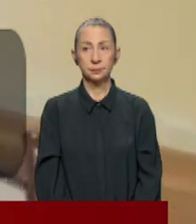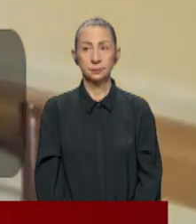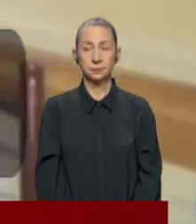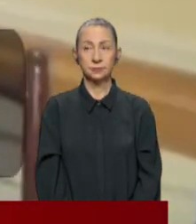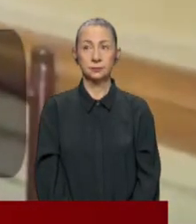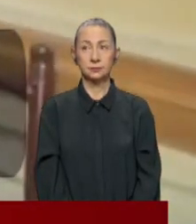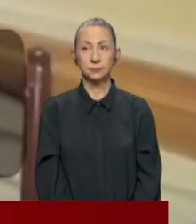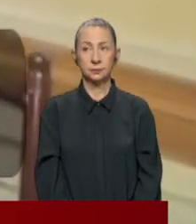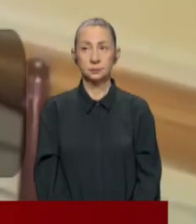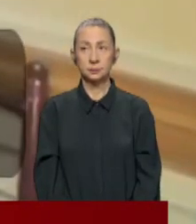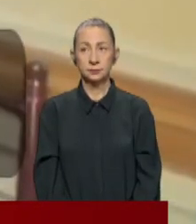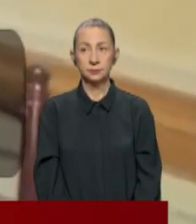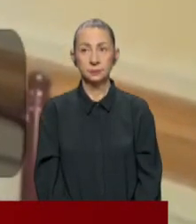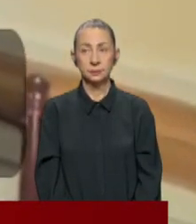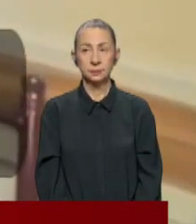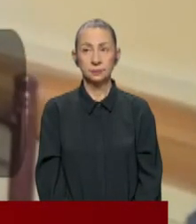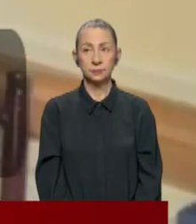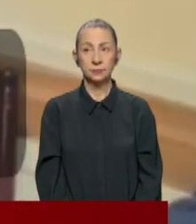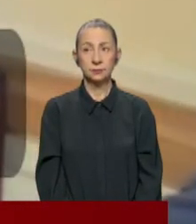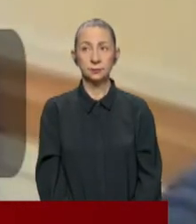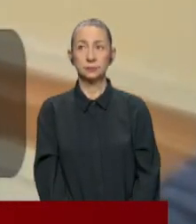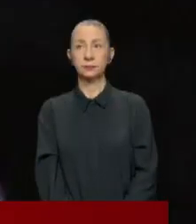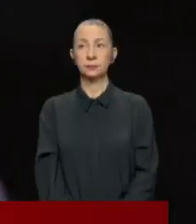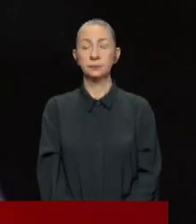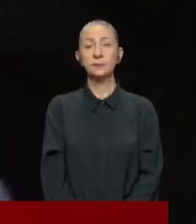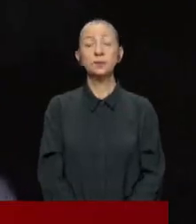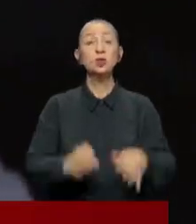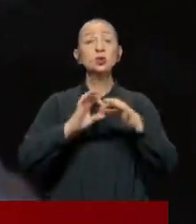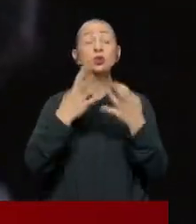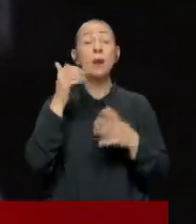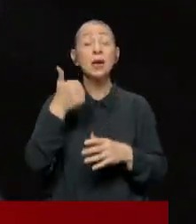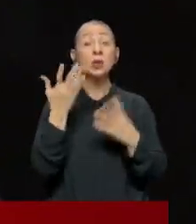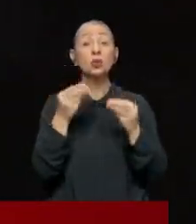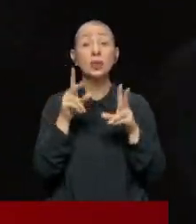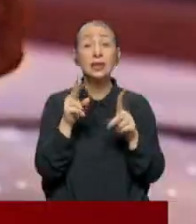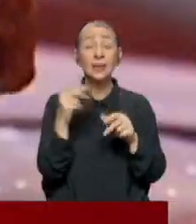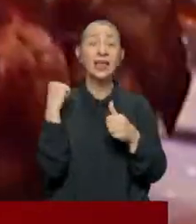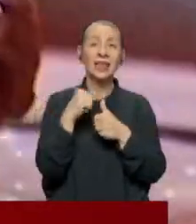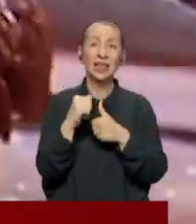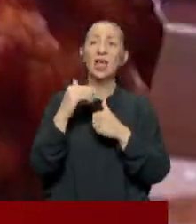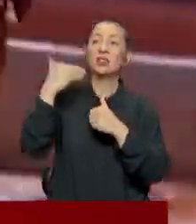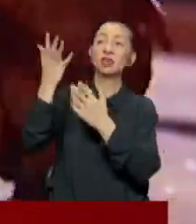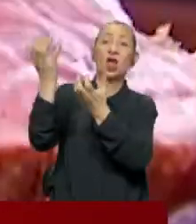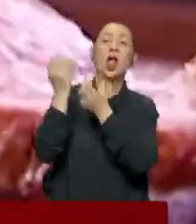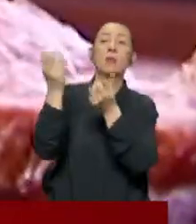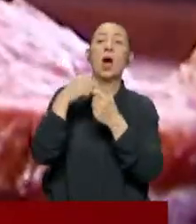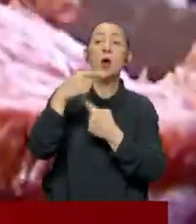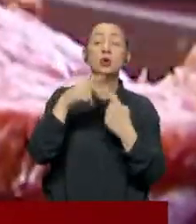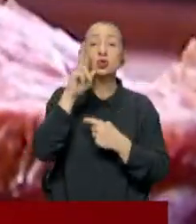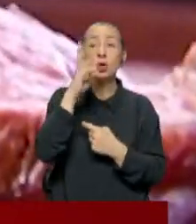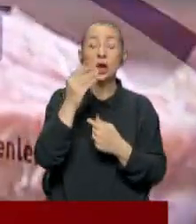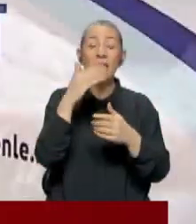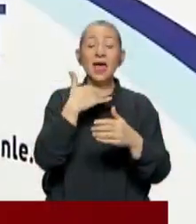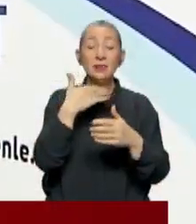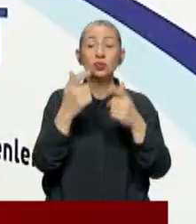Banka cerrah kuşuya gidiyor. Bankaya. Bankadan bunu çekeceğim. Çözüm her zaman olduğu gibi yine ithalatta aranıyor. Son olarak Et